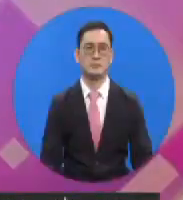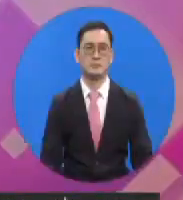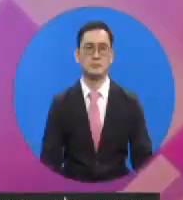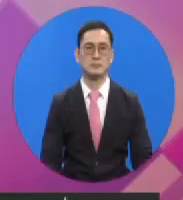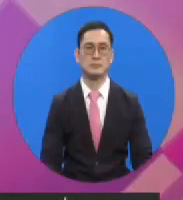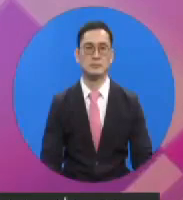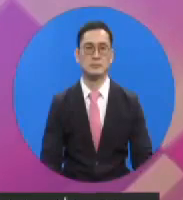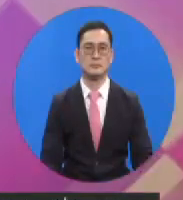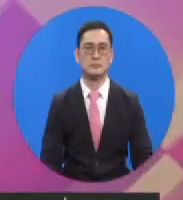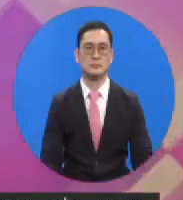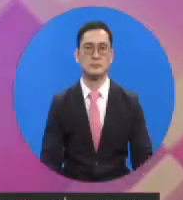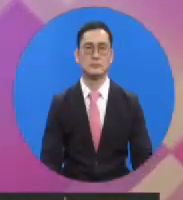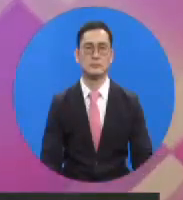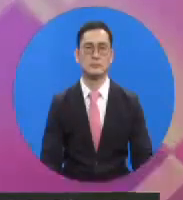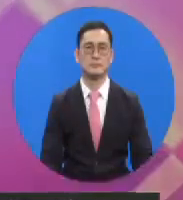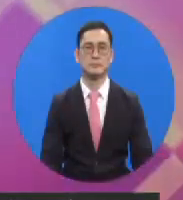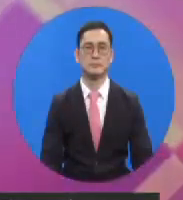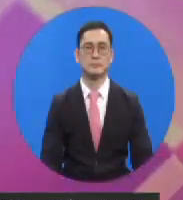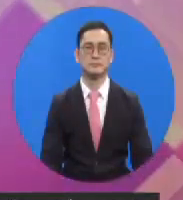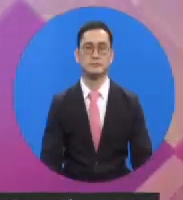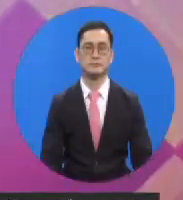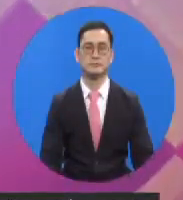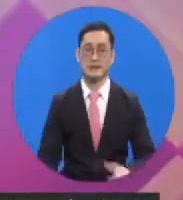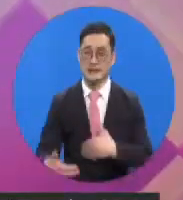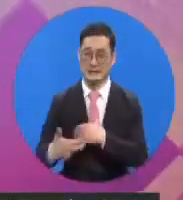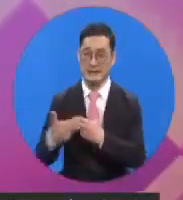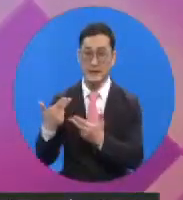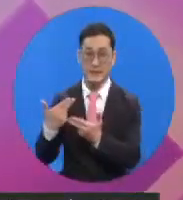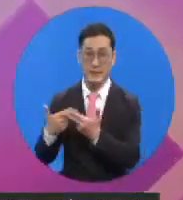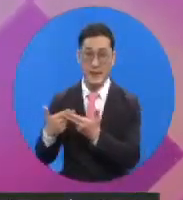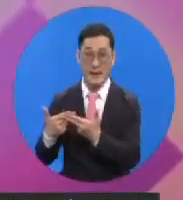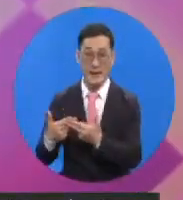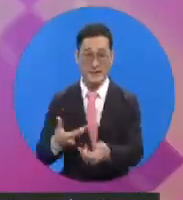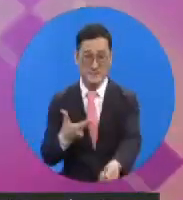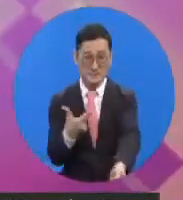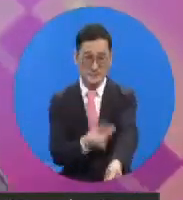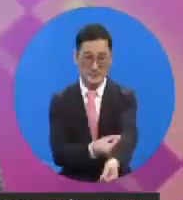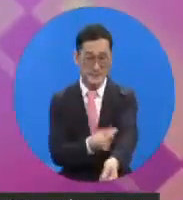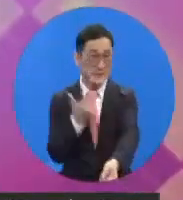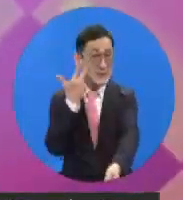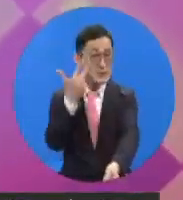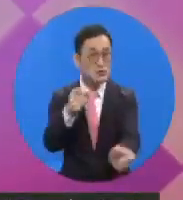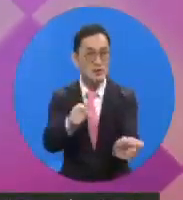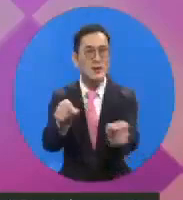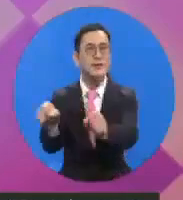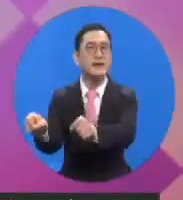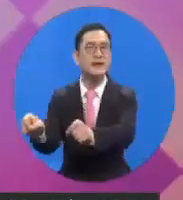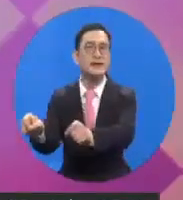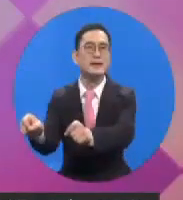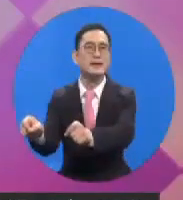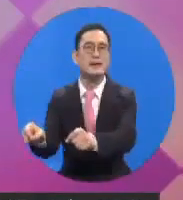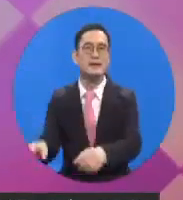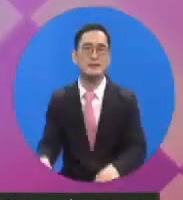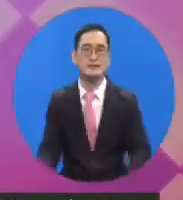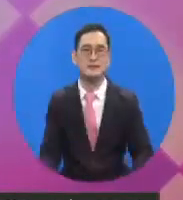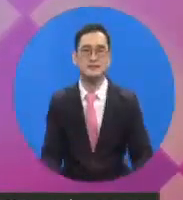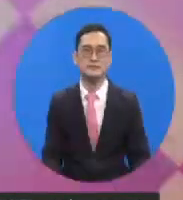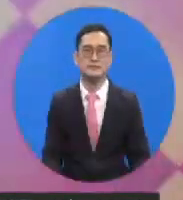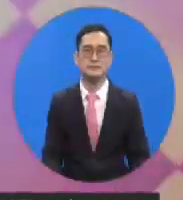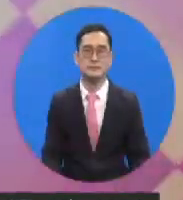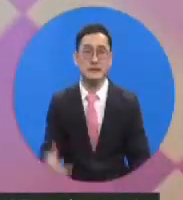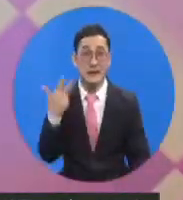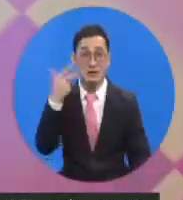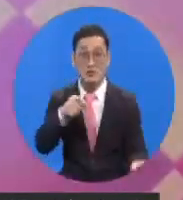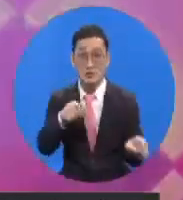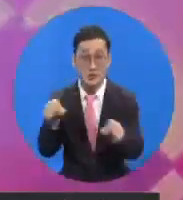자, 김정희 교수님. 네. 의협에서는 독감 예방접종을 일주일간만이라도 좀 유보하자. 일주일 미루는 거 그렇게 큰